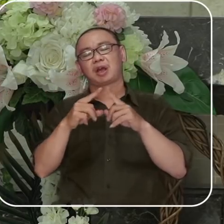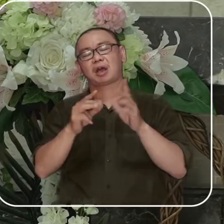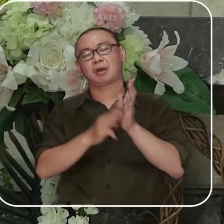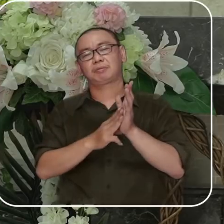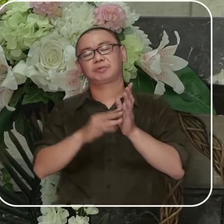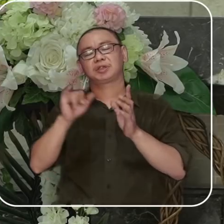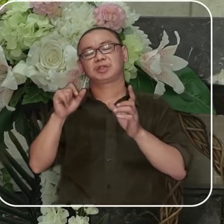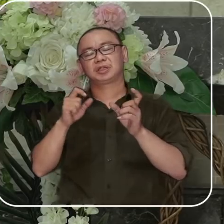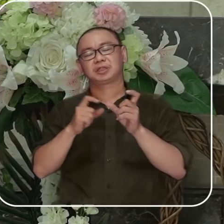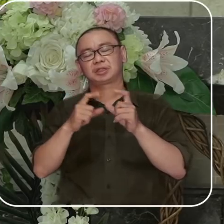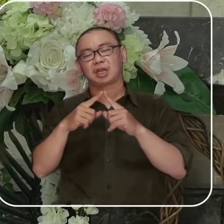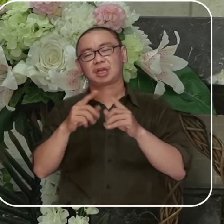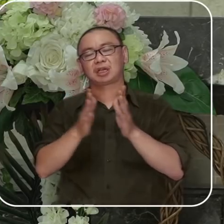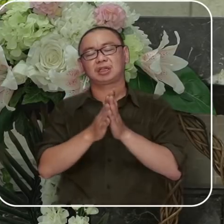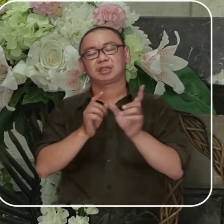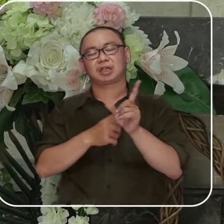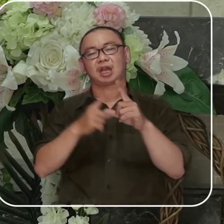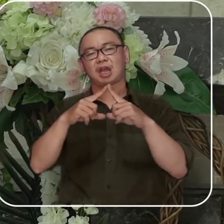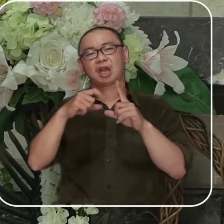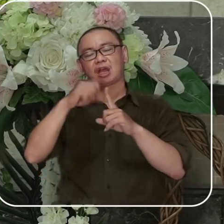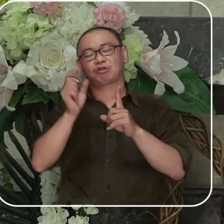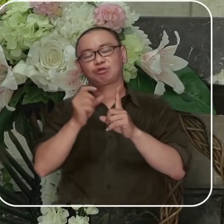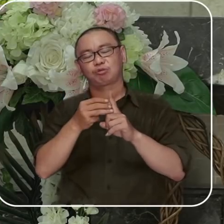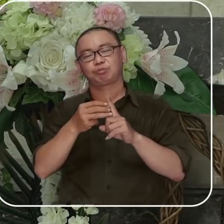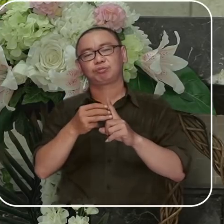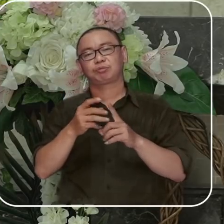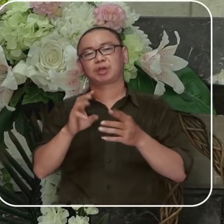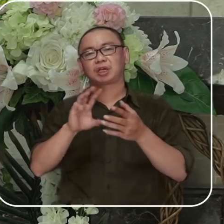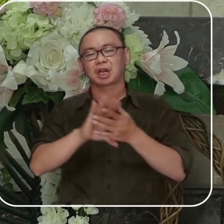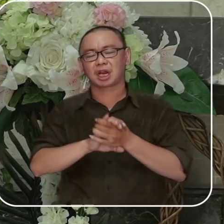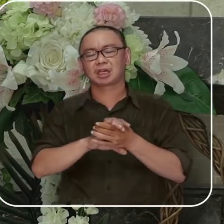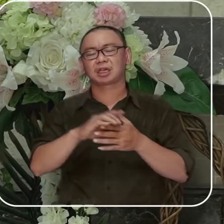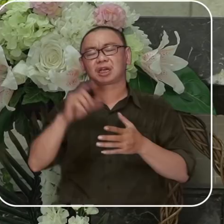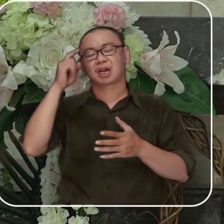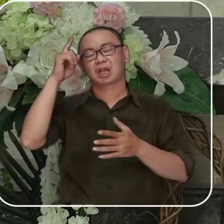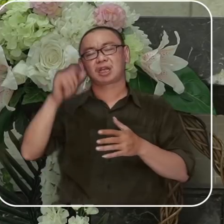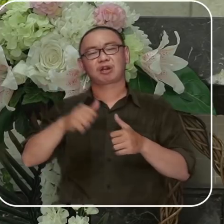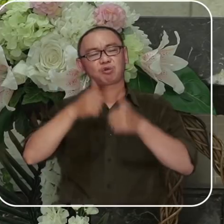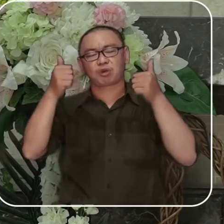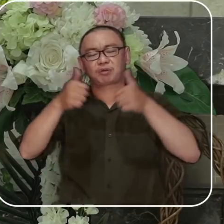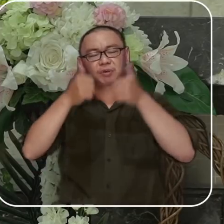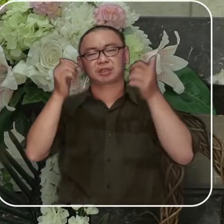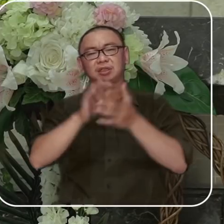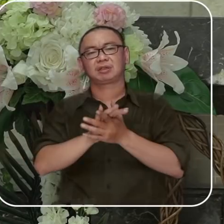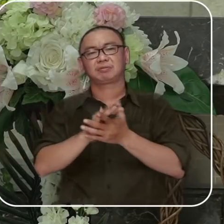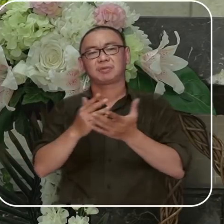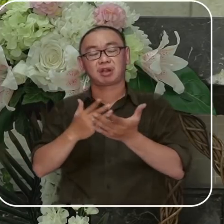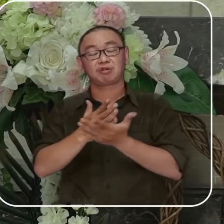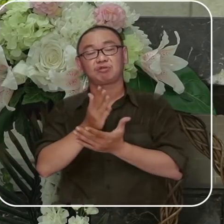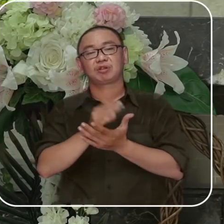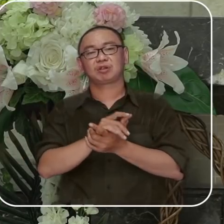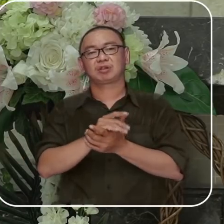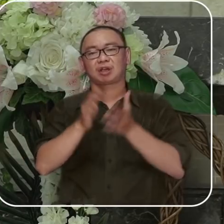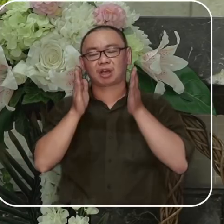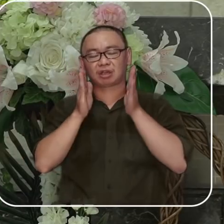Yakub. Oleh karena itu, saudara, di dalam pengenalan Allah yang luar biasa, melalui kasus Betseba